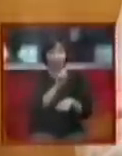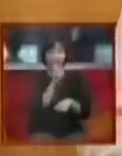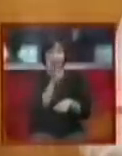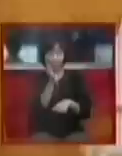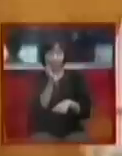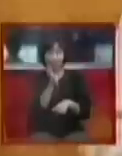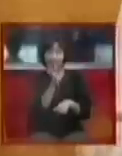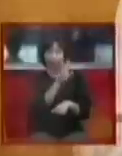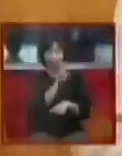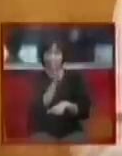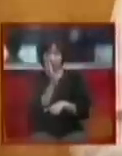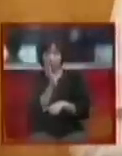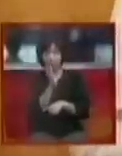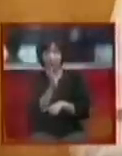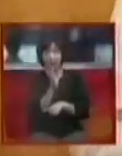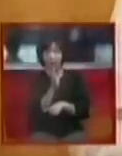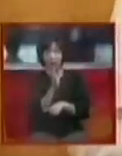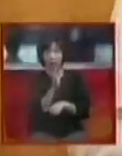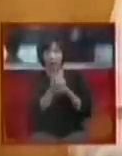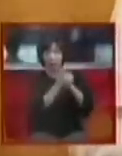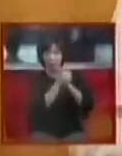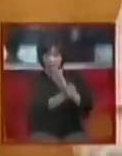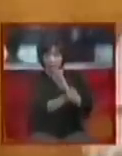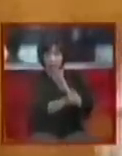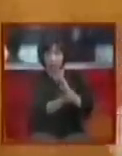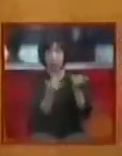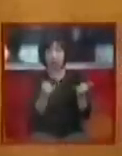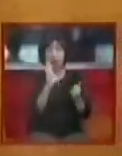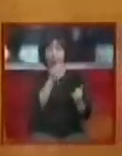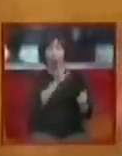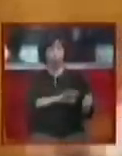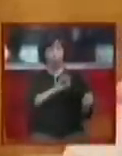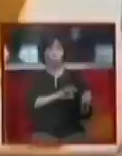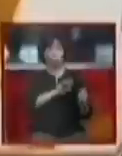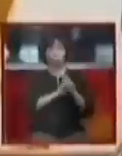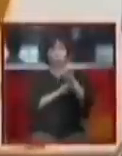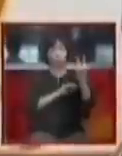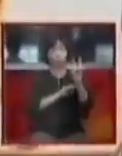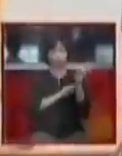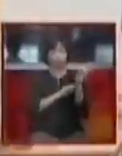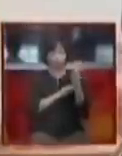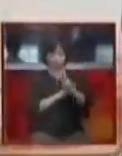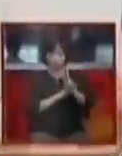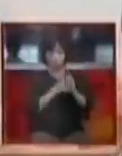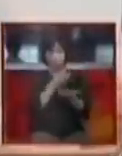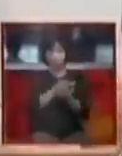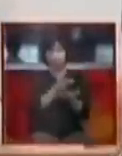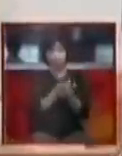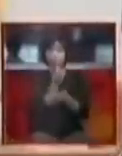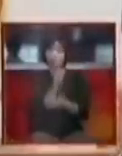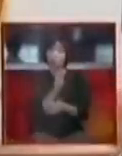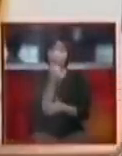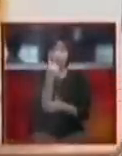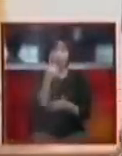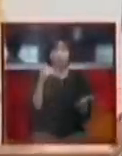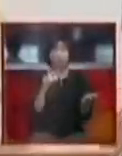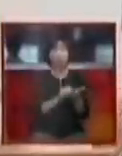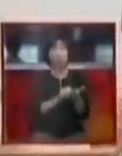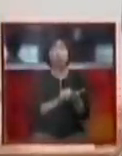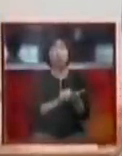na sertipikadong espesyalistas kumikita na ngayon ng 562 pesos kada araw o